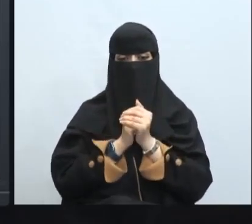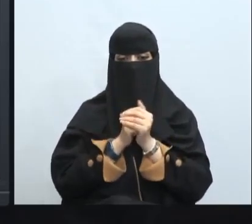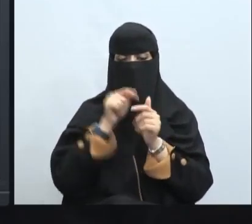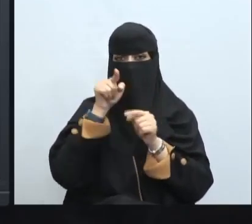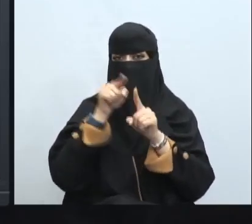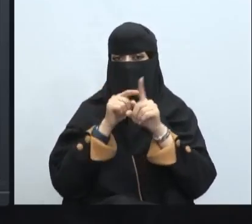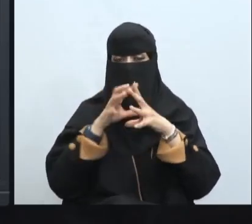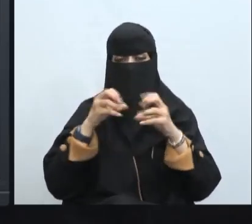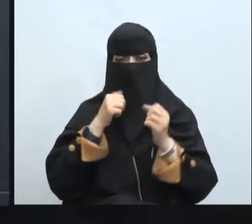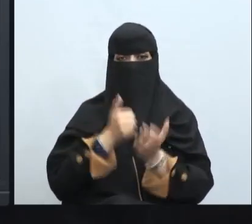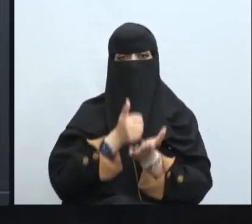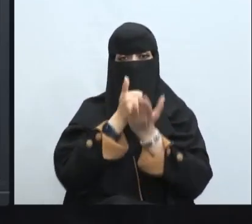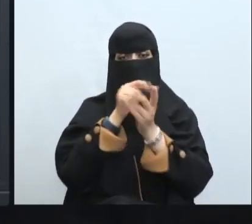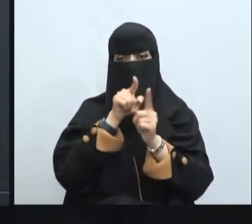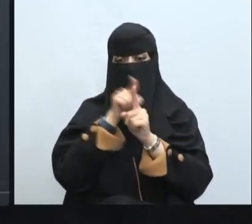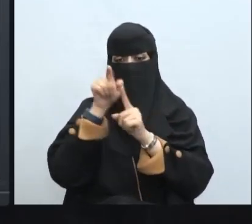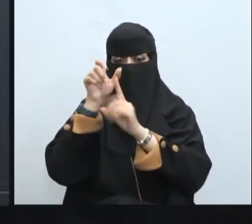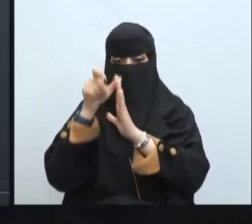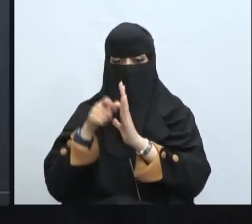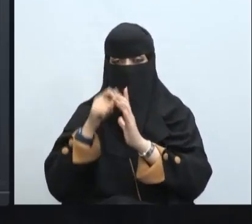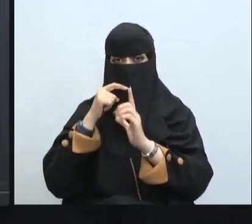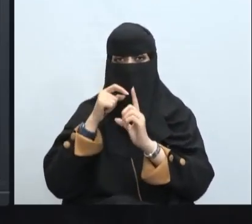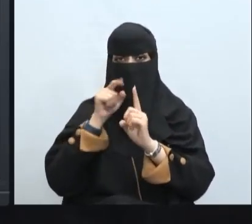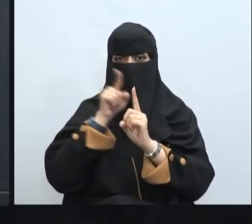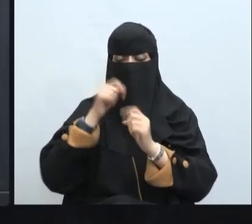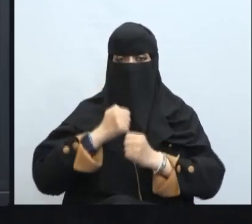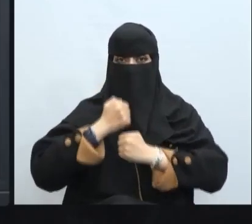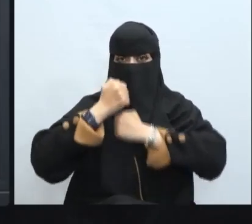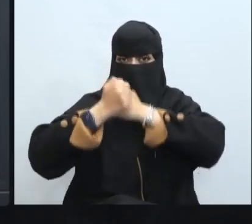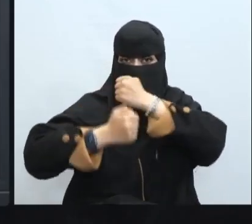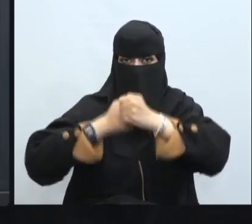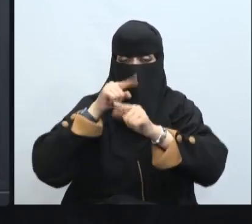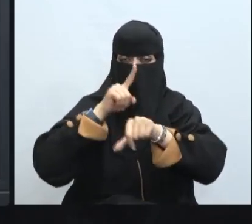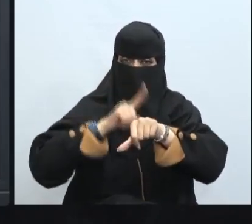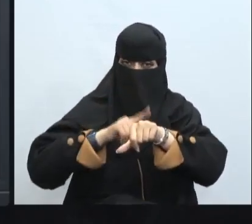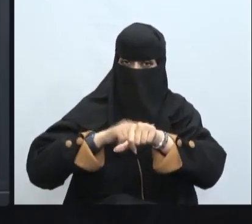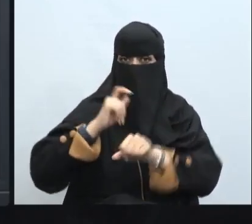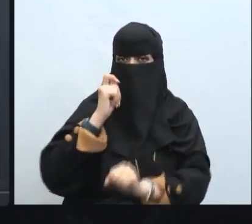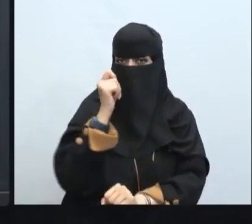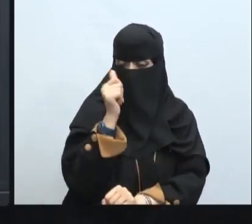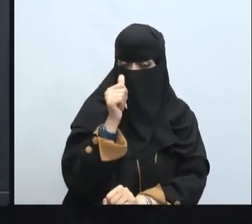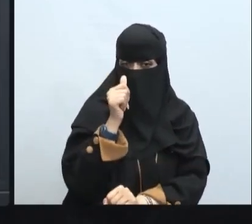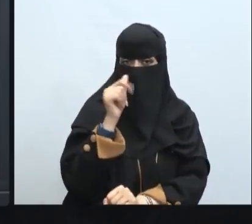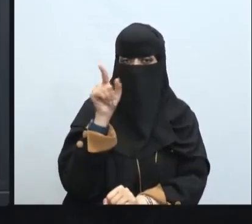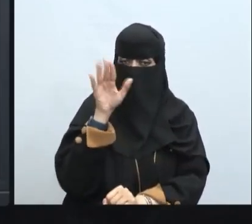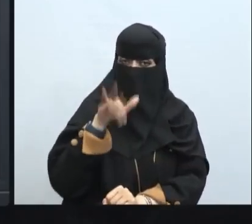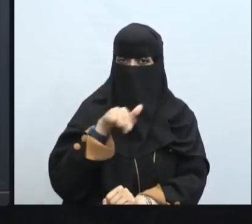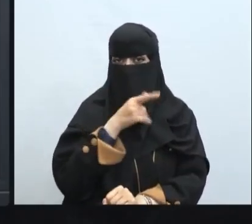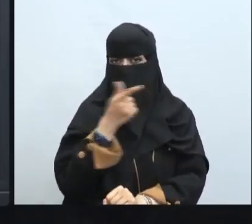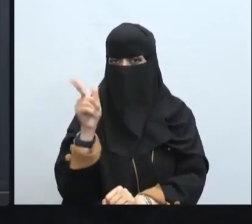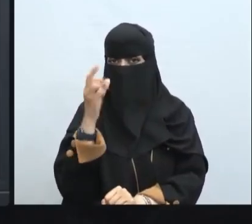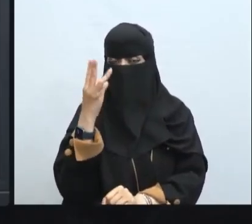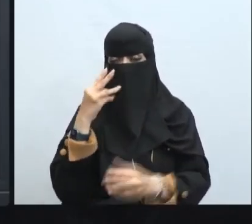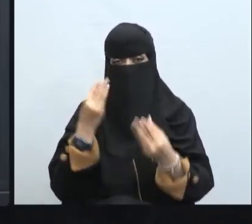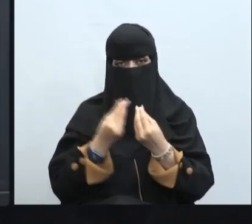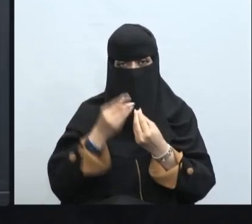التطوع ما هو التطوع هو بذل الجهد والوقت والمال او الثلاثه